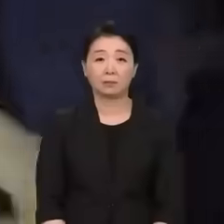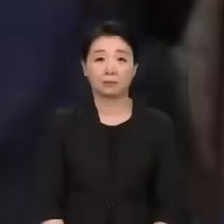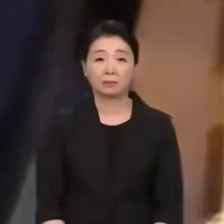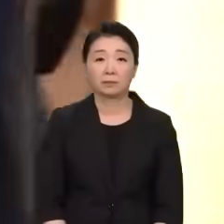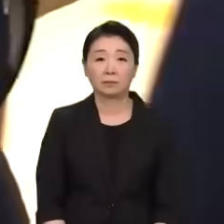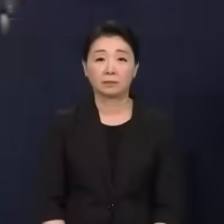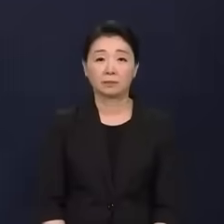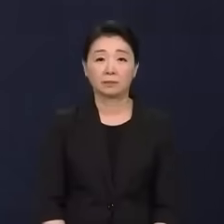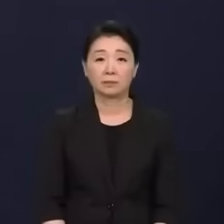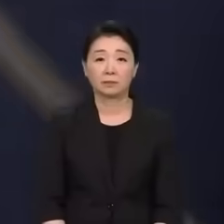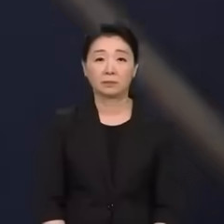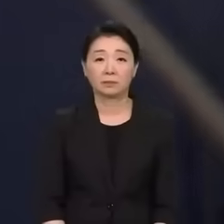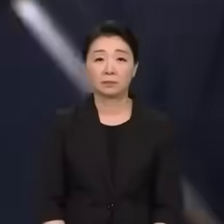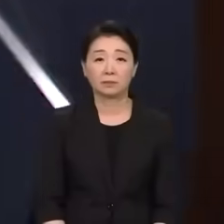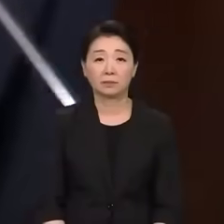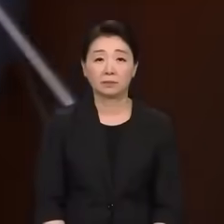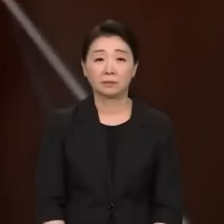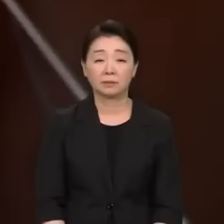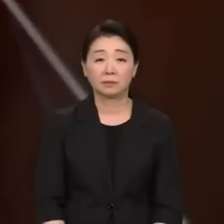유선입니다.